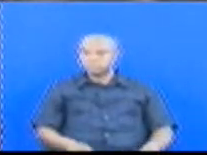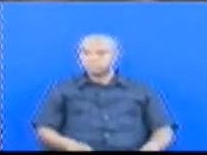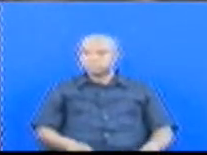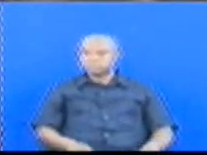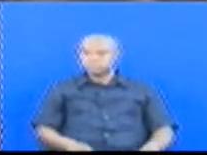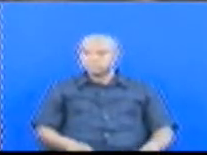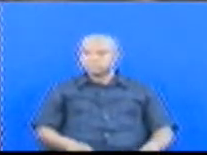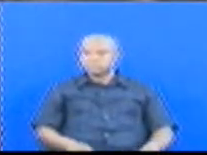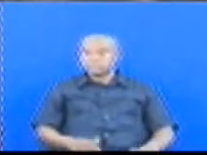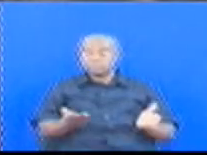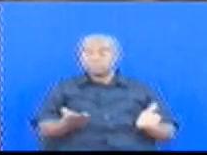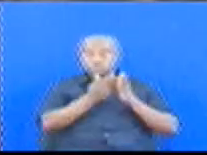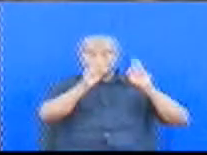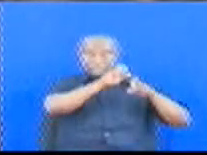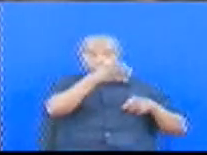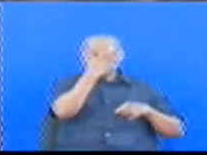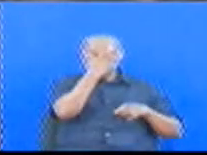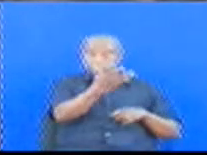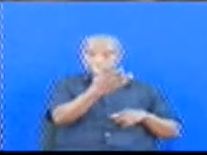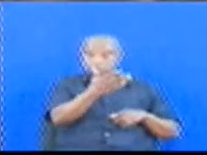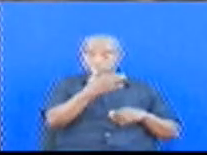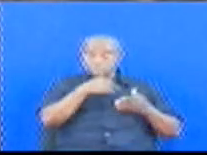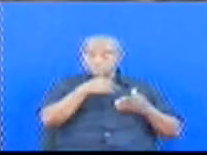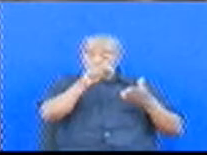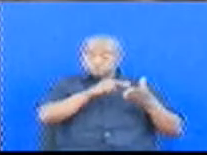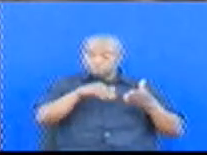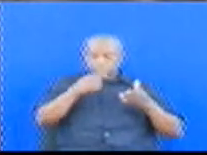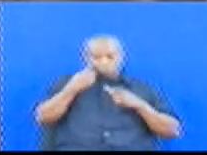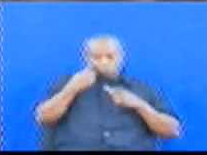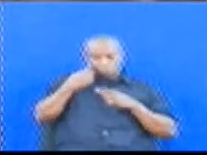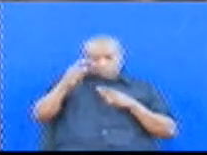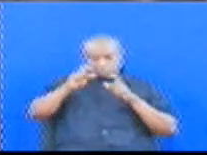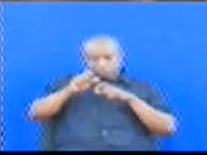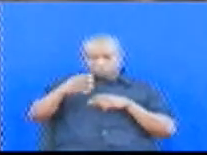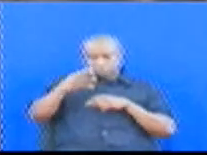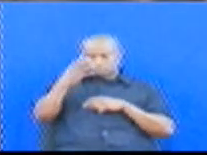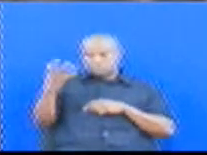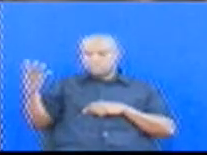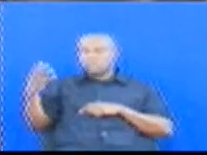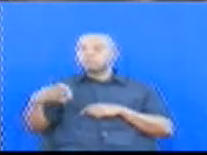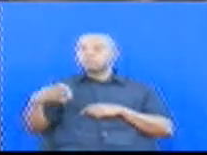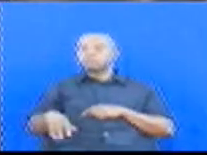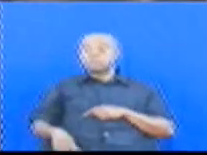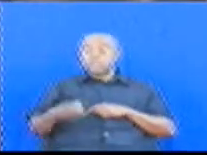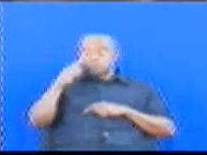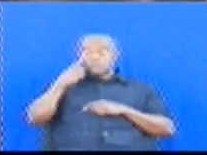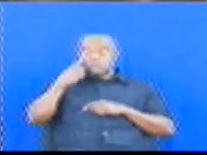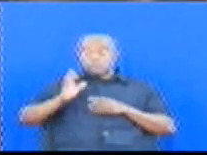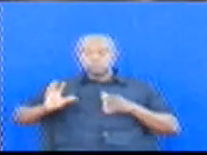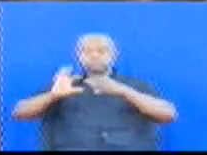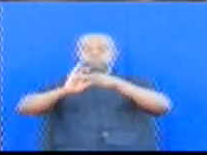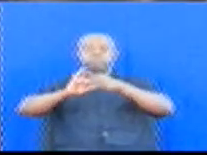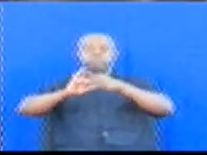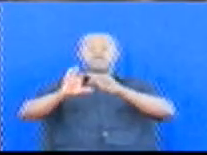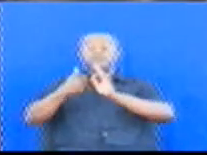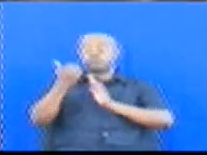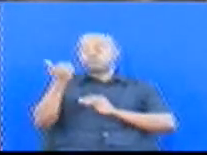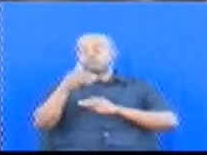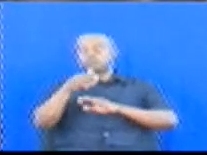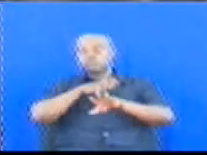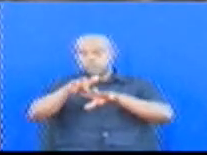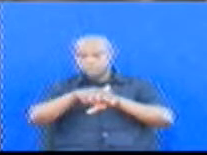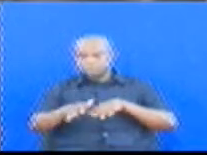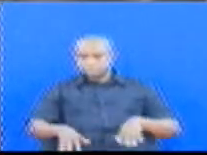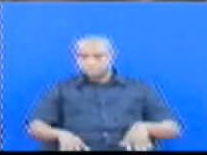hicho kifungu cha 5 kinachorekebishwa. Alafu ndio uende kwenye 45 uyaunganishe yale utuambie. Kifungu cha